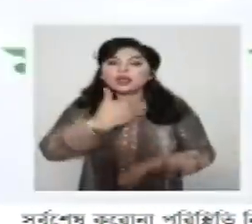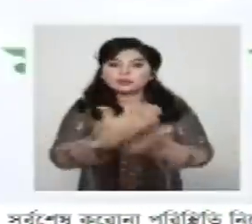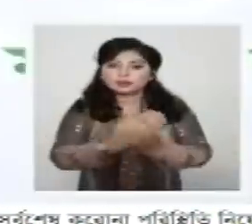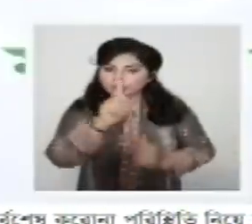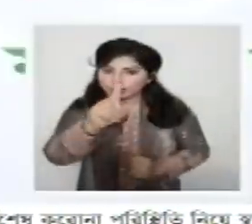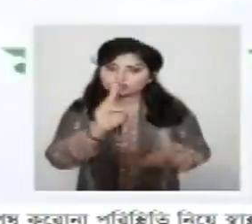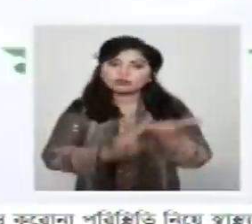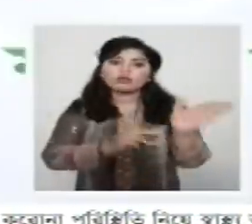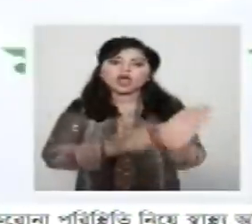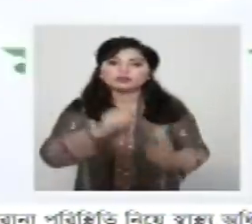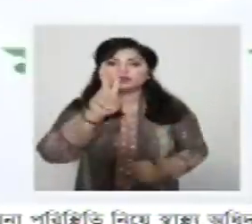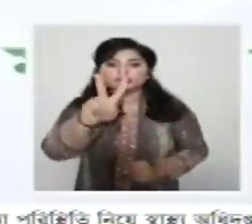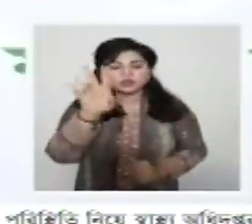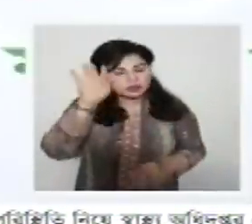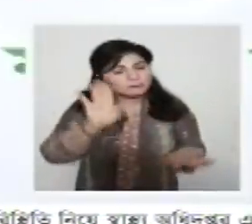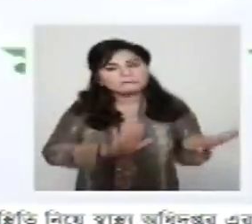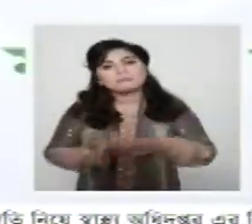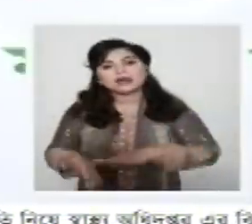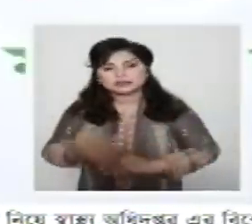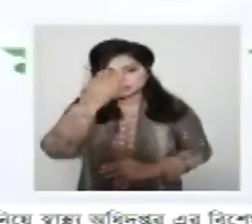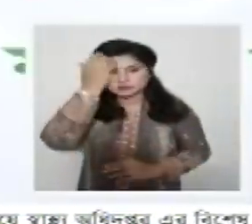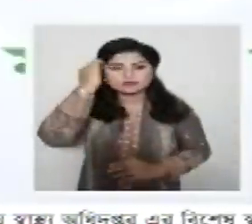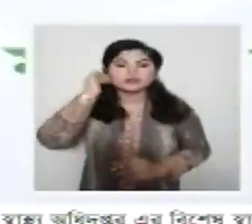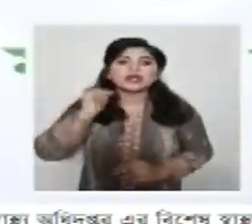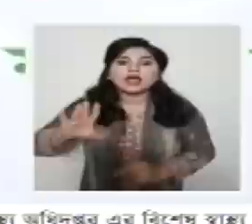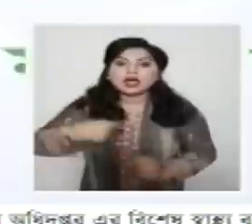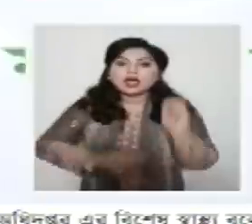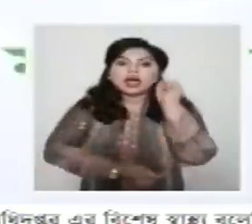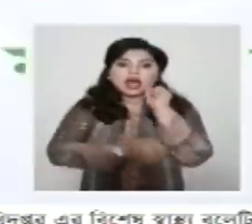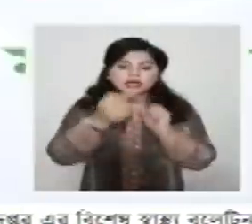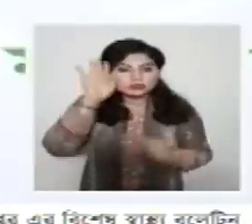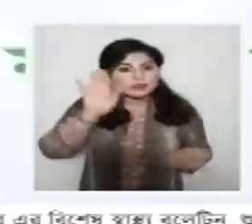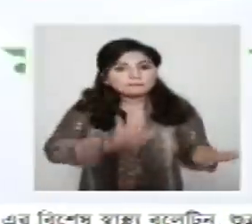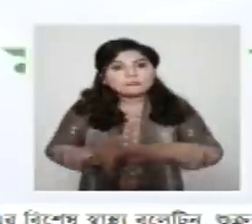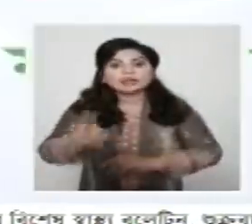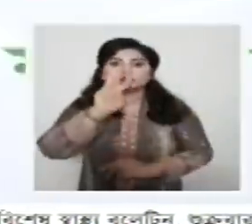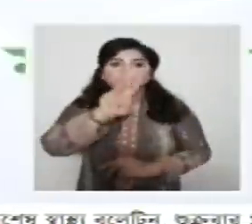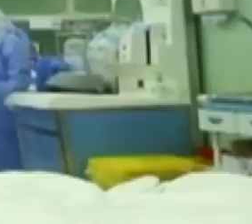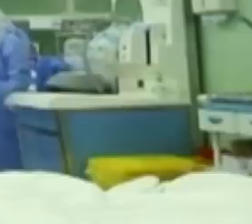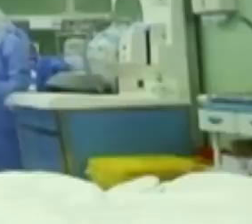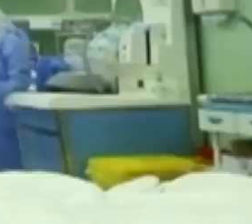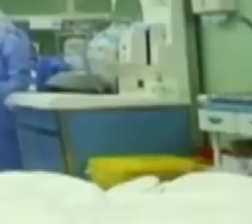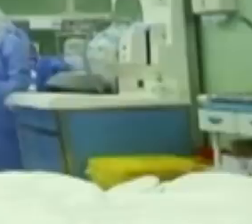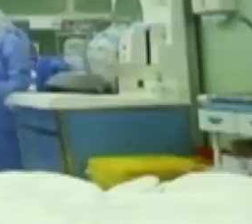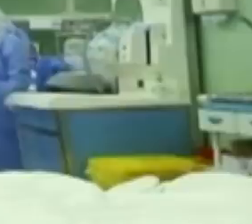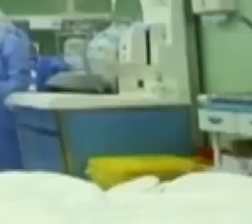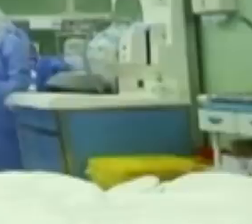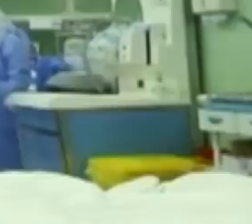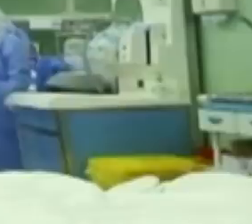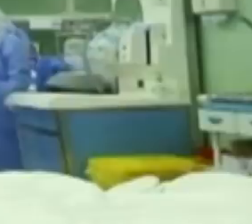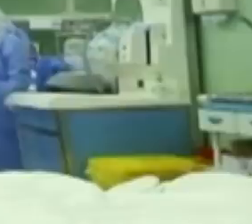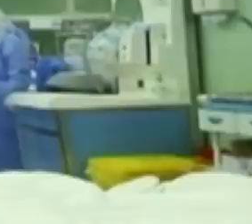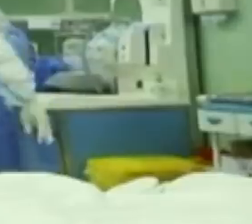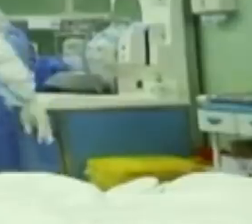3 জন, বরিশাল বিভাগে 3 জন, রংপুর বিভাগে 5 জন, খুলনা বিভাগে 1 জন, ময়মনসিংহ বিভাগে 2 জন। করোনার উৎপত্তিস্থল